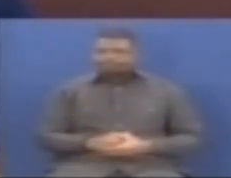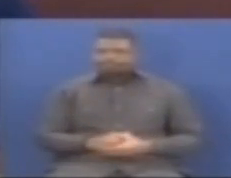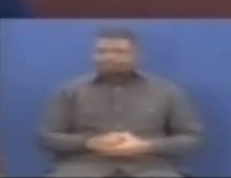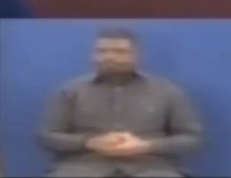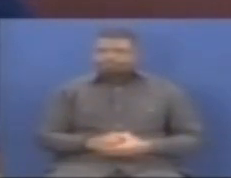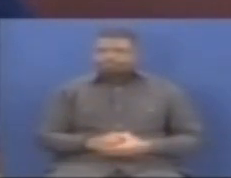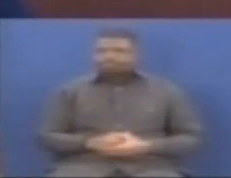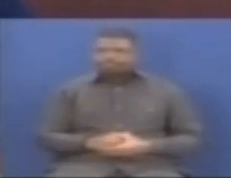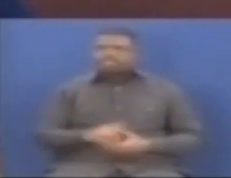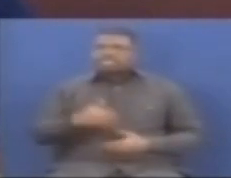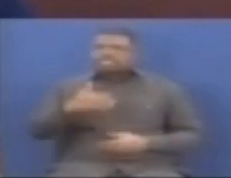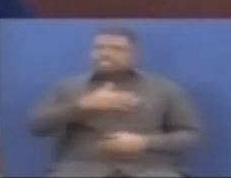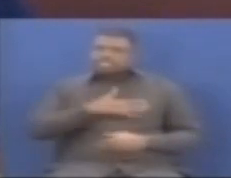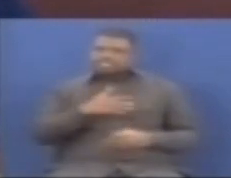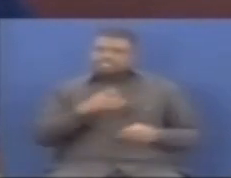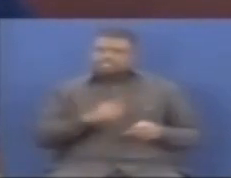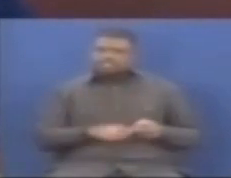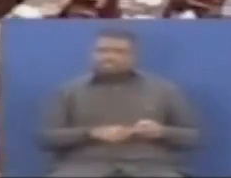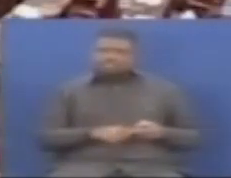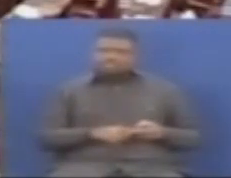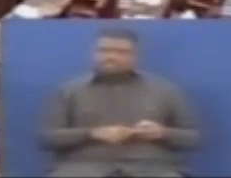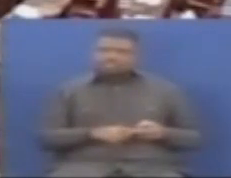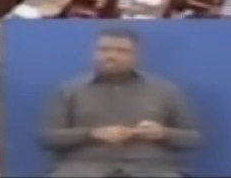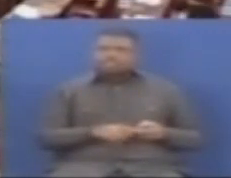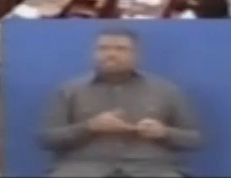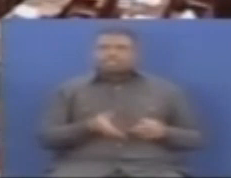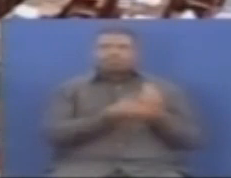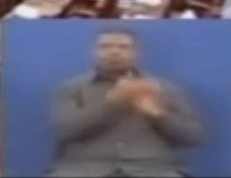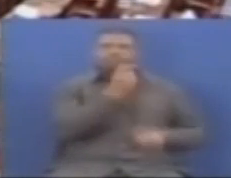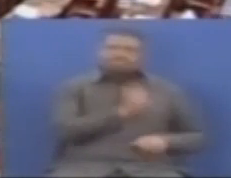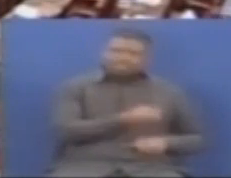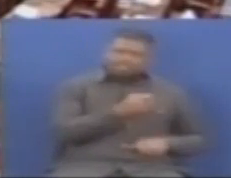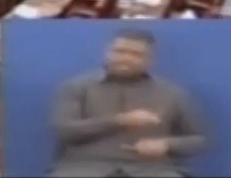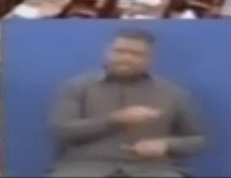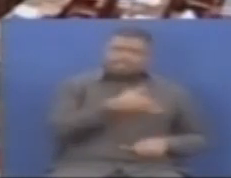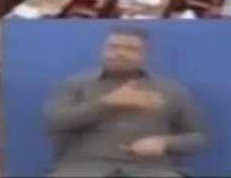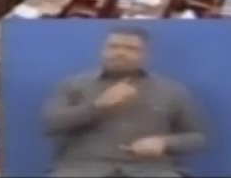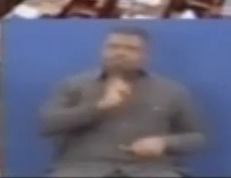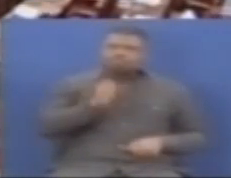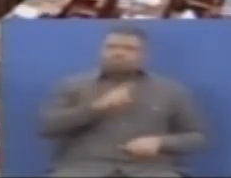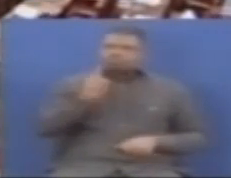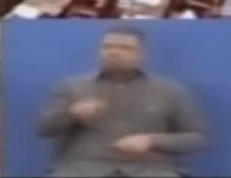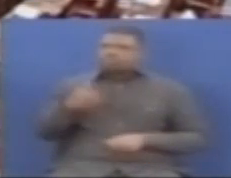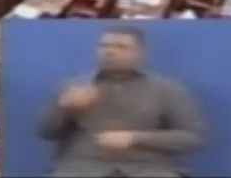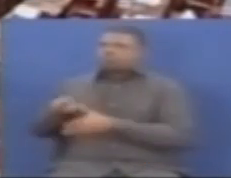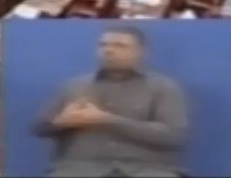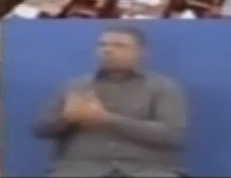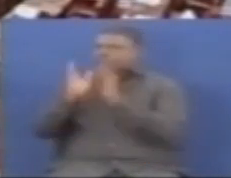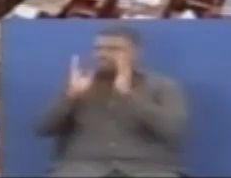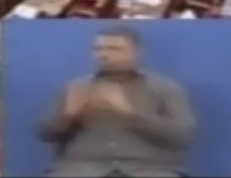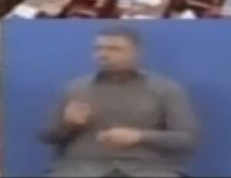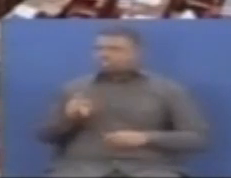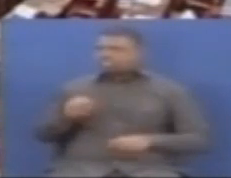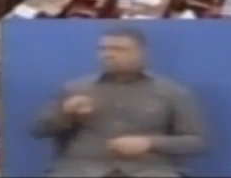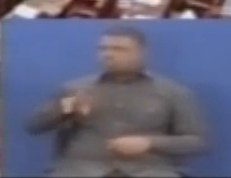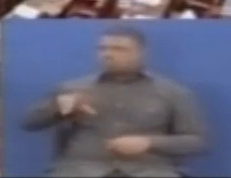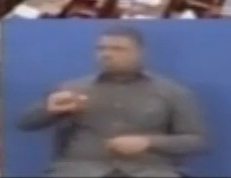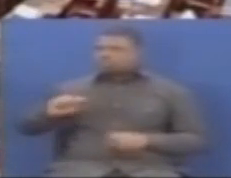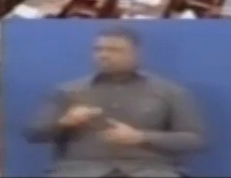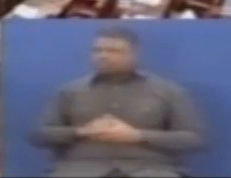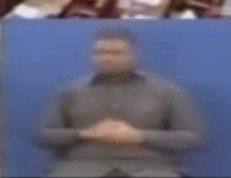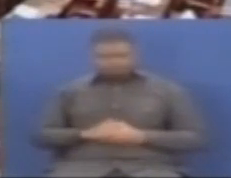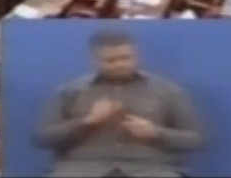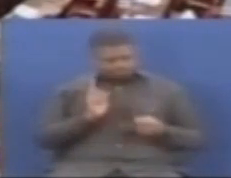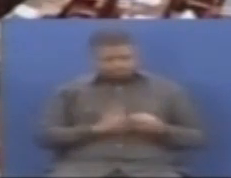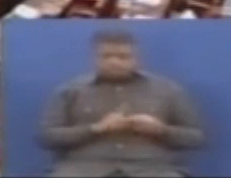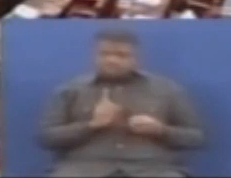ya kawaida. Na serikali kimsingi haijazuia kuuza. Tunatafuta masoko. Kinachohitajika ni